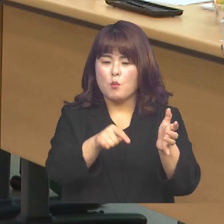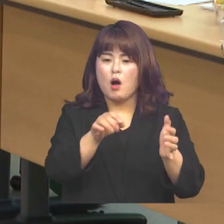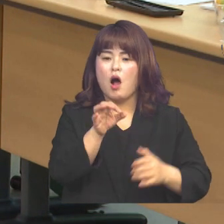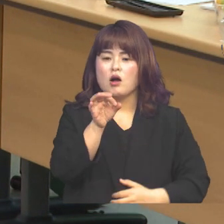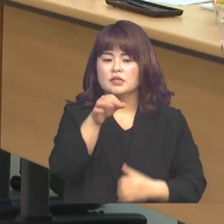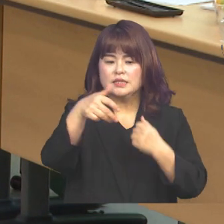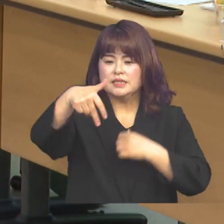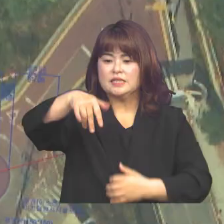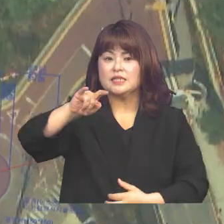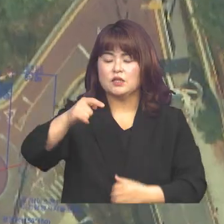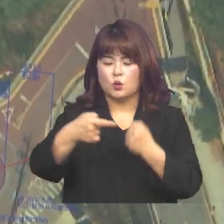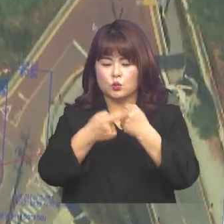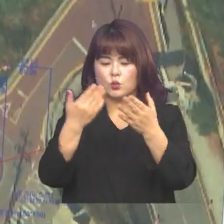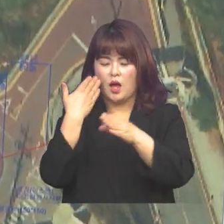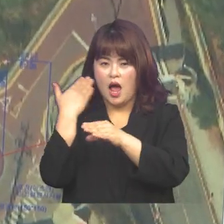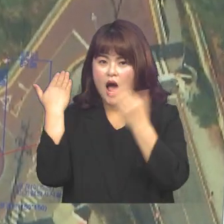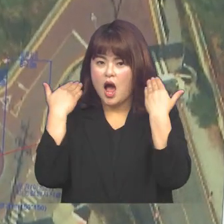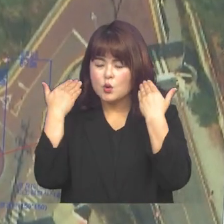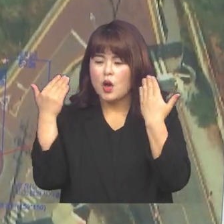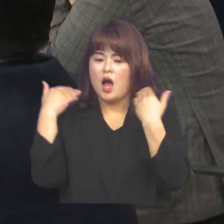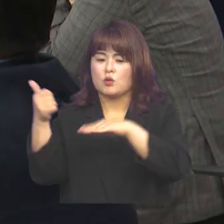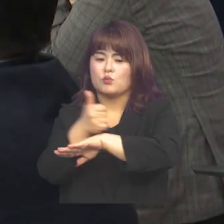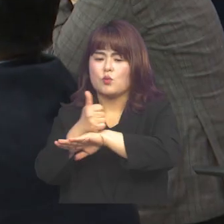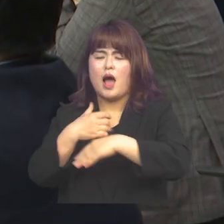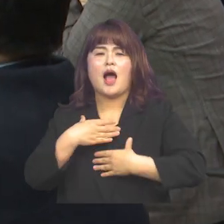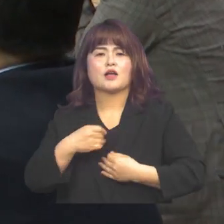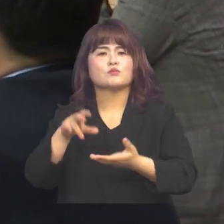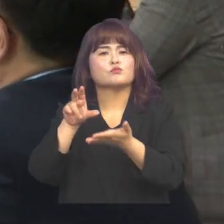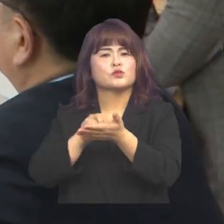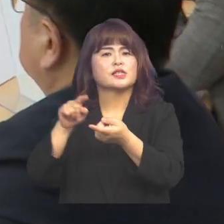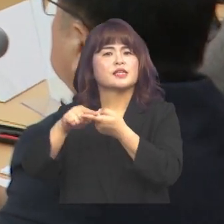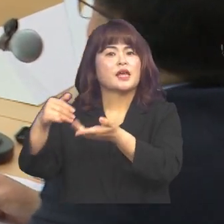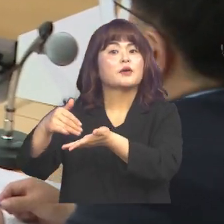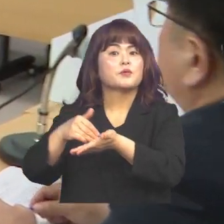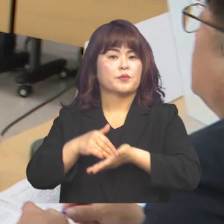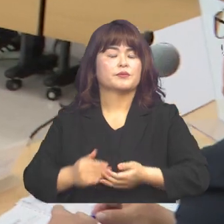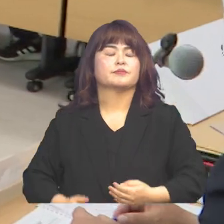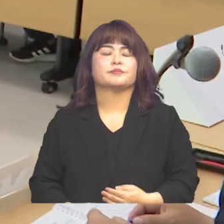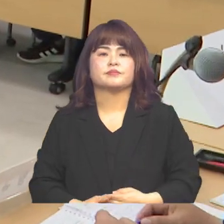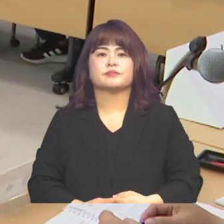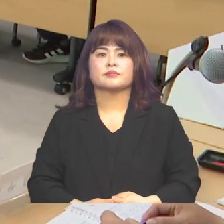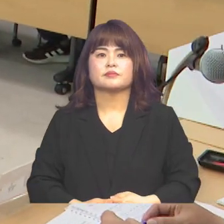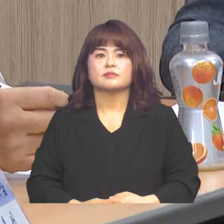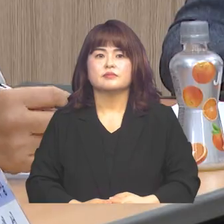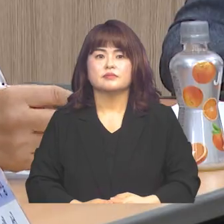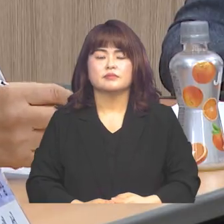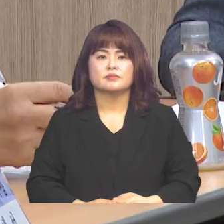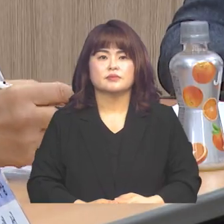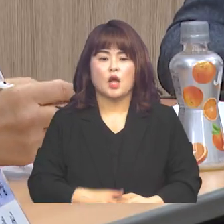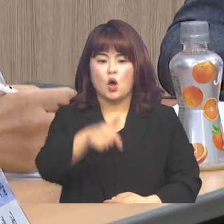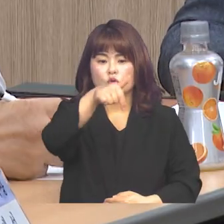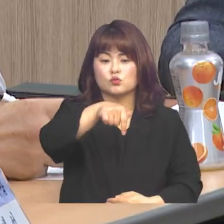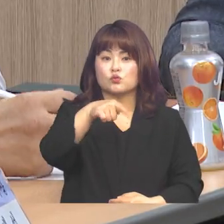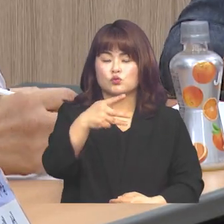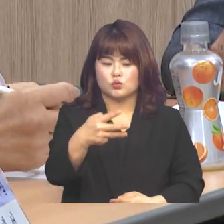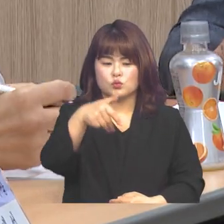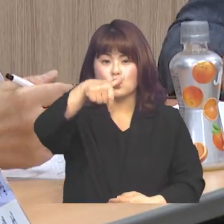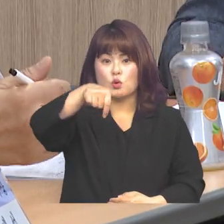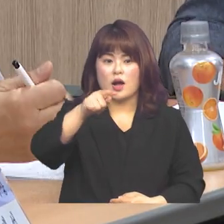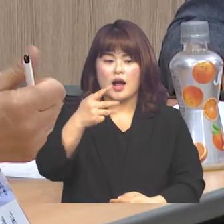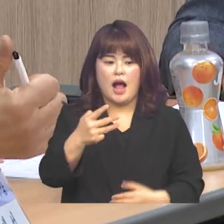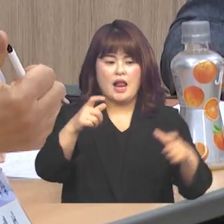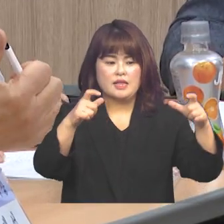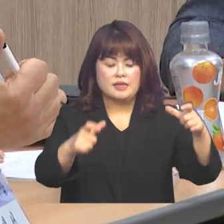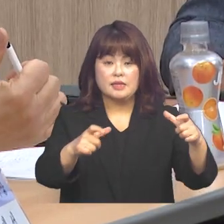입구와 어정 사거리 등 통학 안전과 보행 안전 강화에 대한 의견이 나왔습니다. 이어 진행된